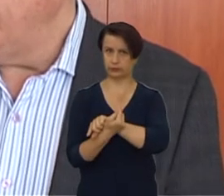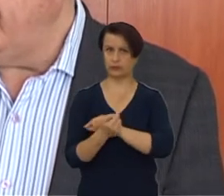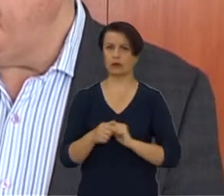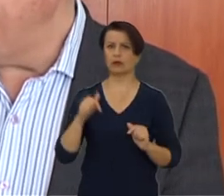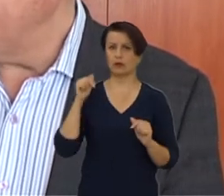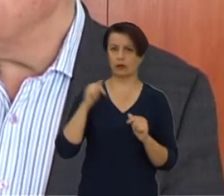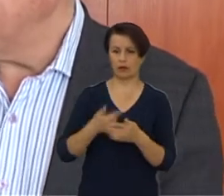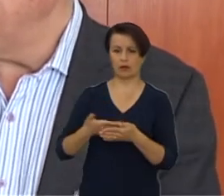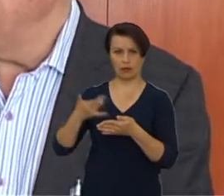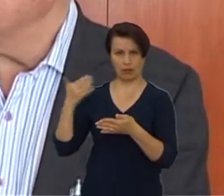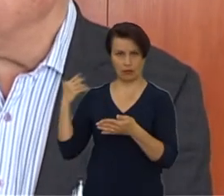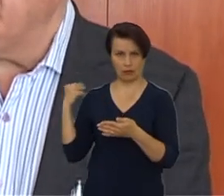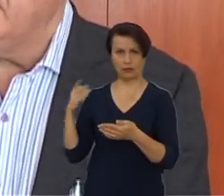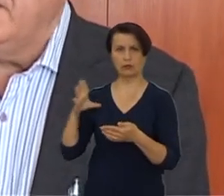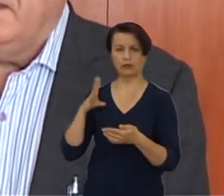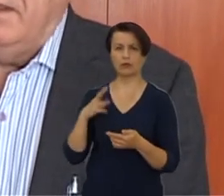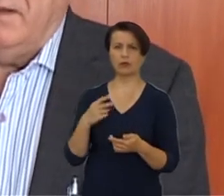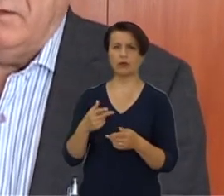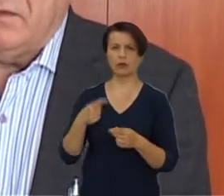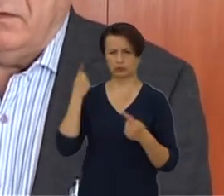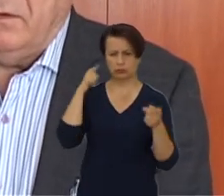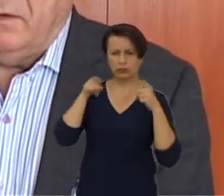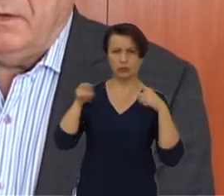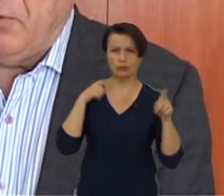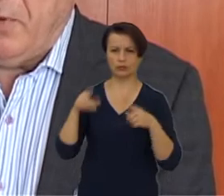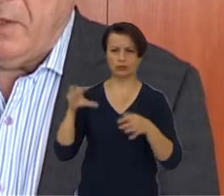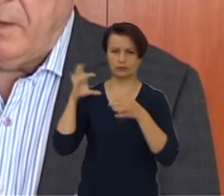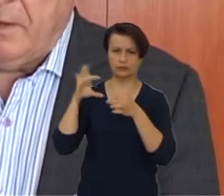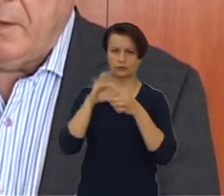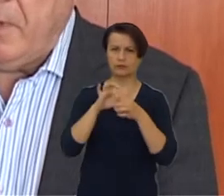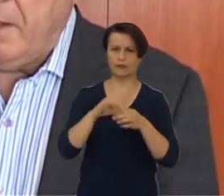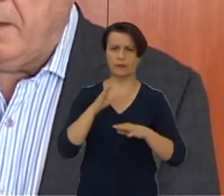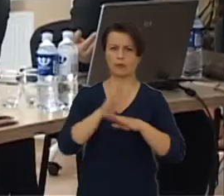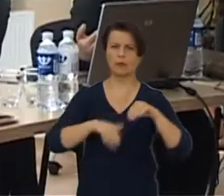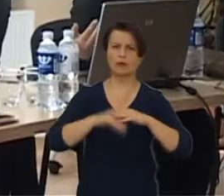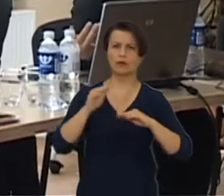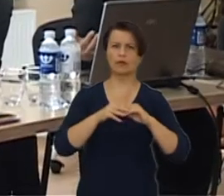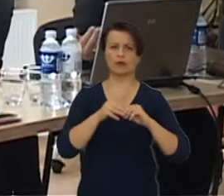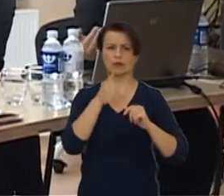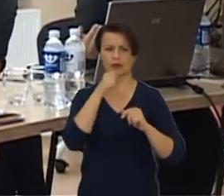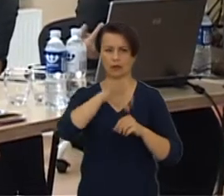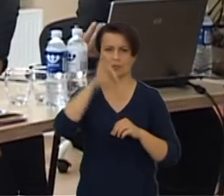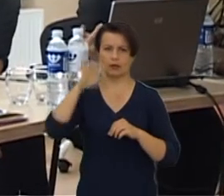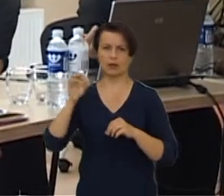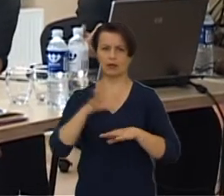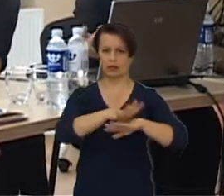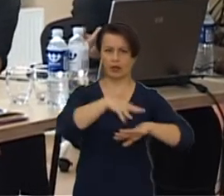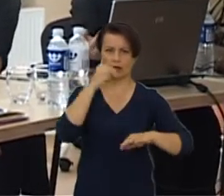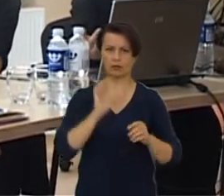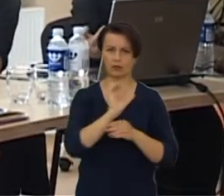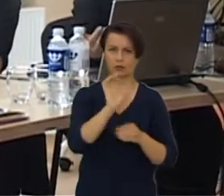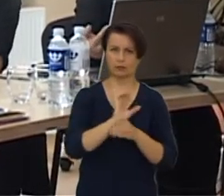pasirinkimas Norvegijoje keičiasi. Dabar, žodžiu, paskutinė dekada buvo labai populiaru rinktis profesijas, kurios